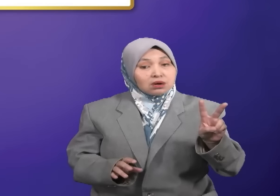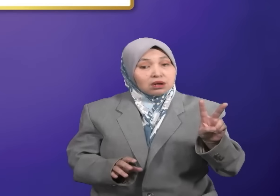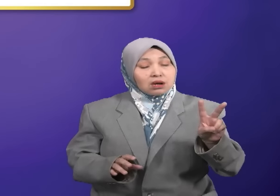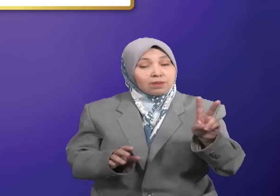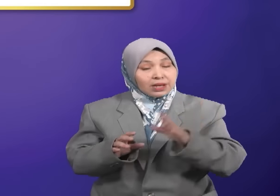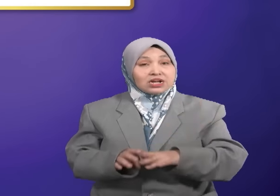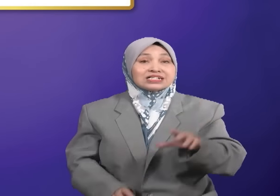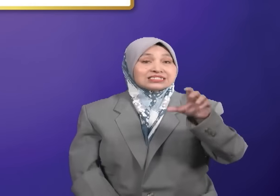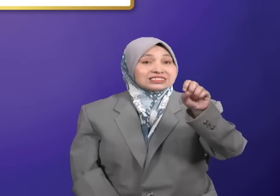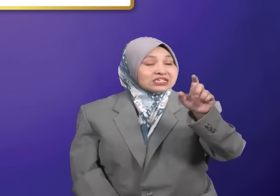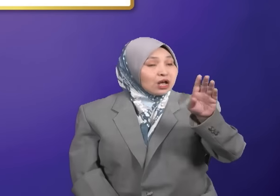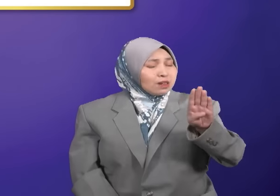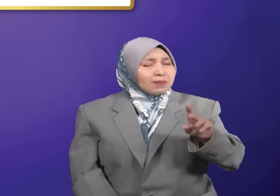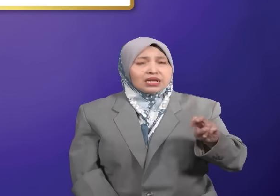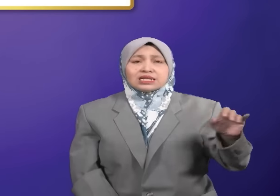Salbani